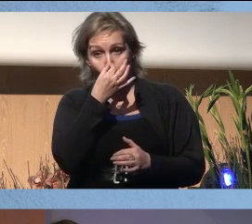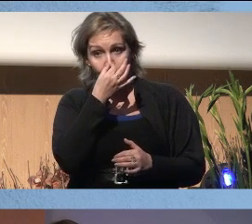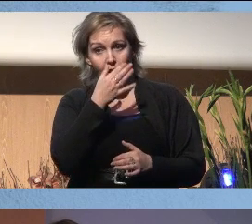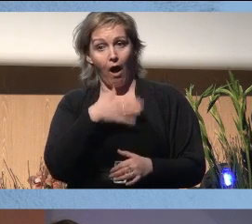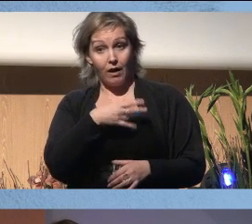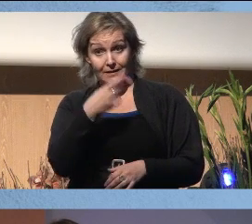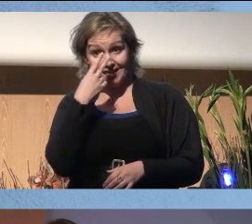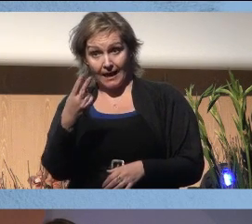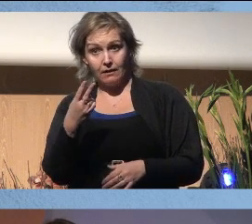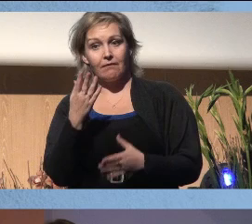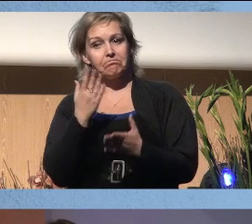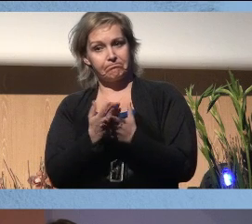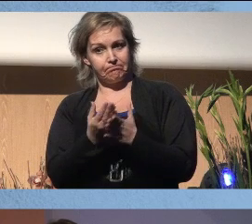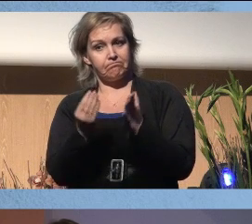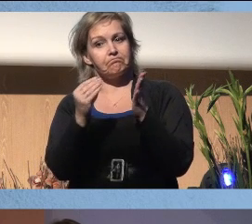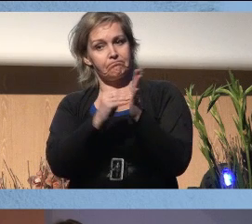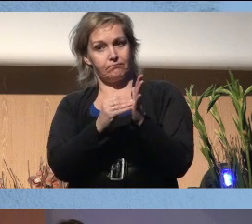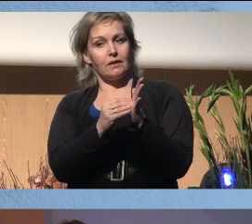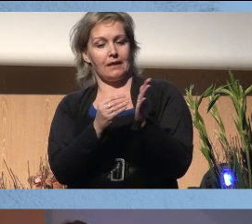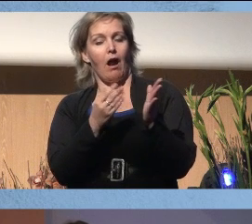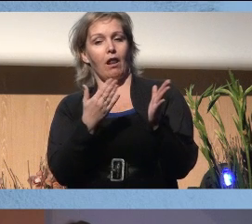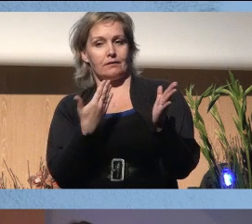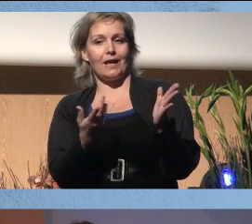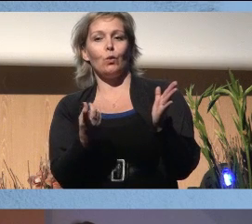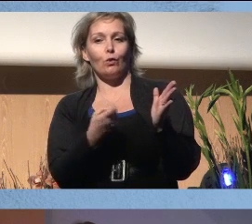har, som dere ser, allerede latt seg utfordre.